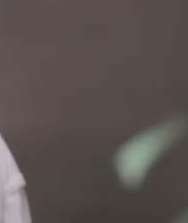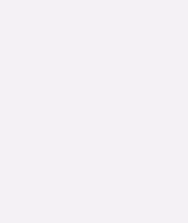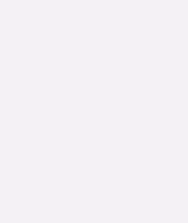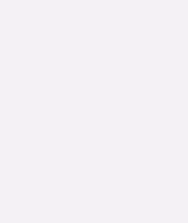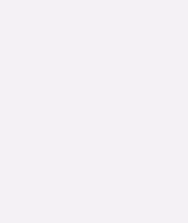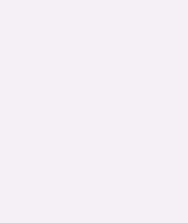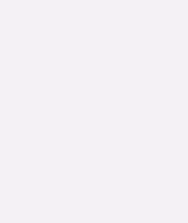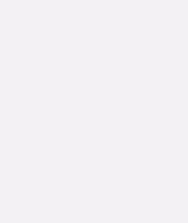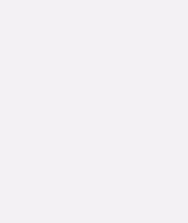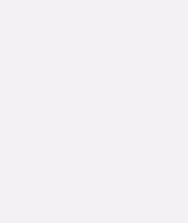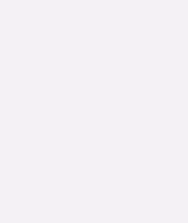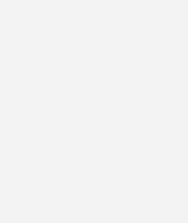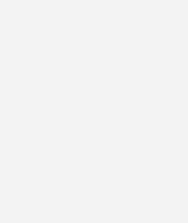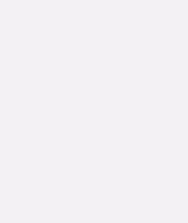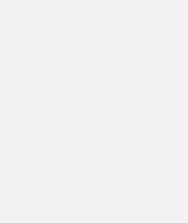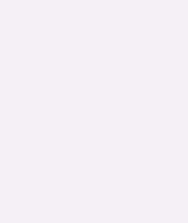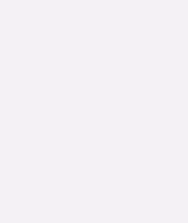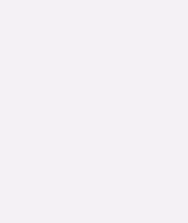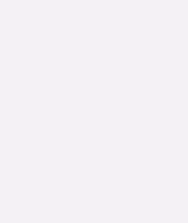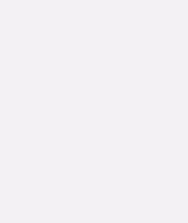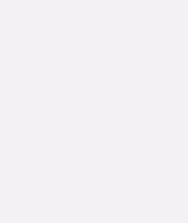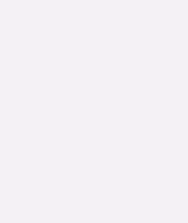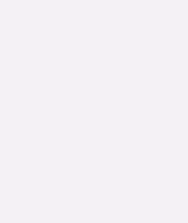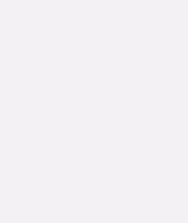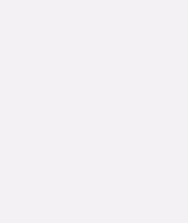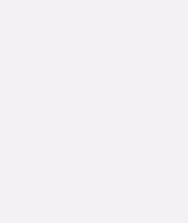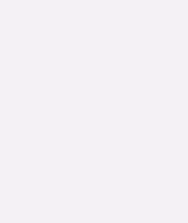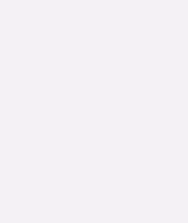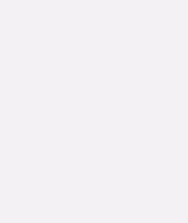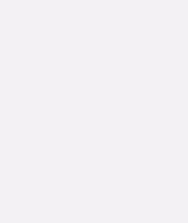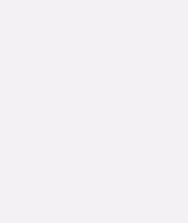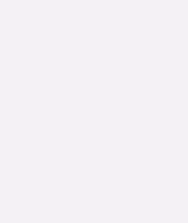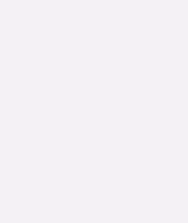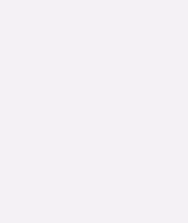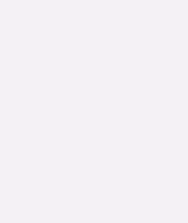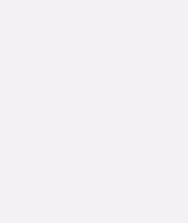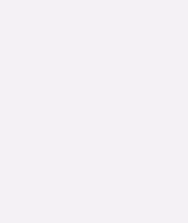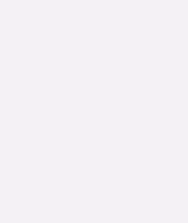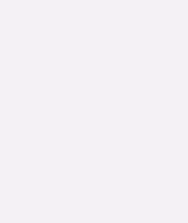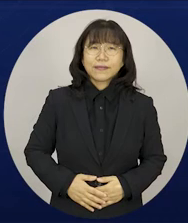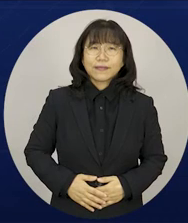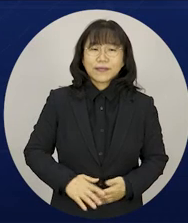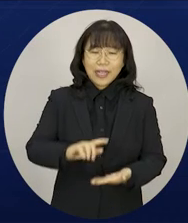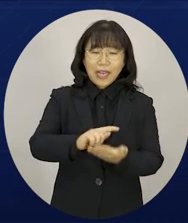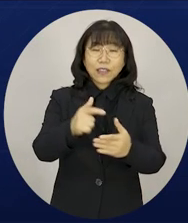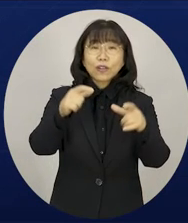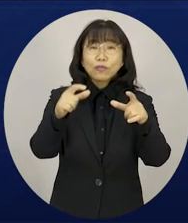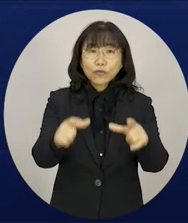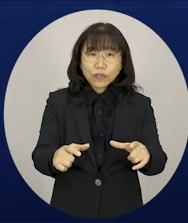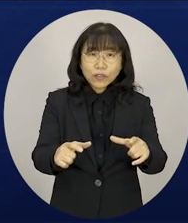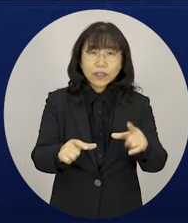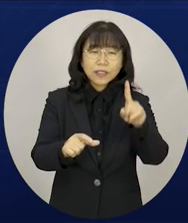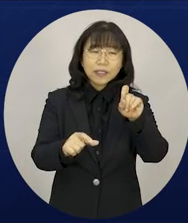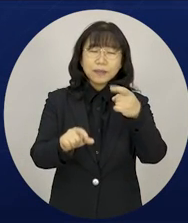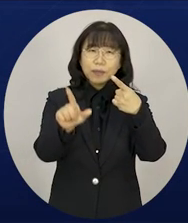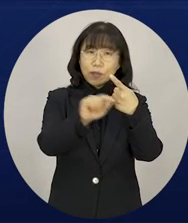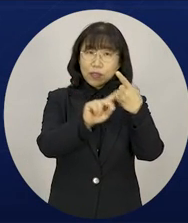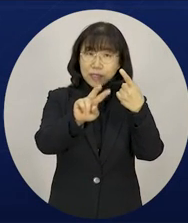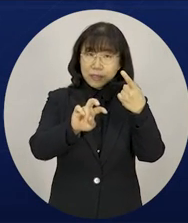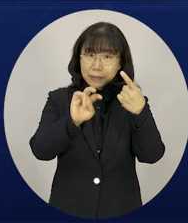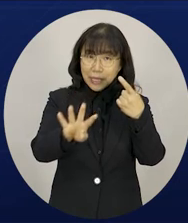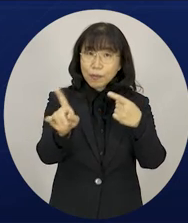만들어준다니까요. 독자와 작가가 함께 만드는 행복한 웹툰 세상, 해피툰게더. 강서구가 지난 24일